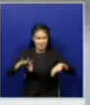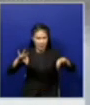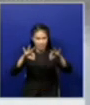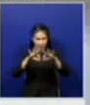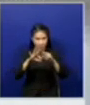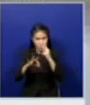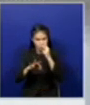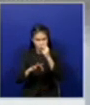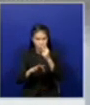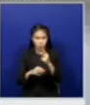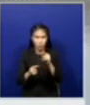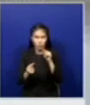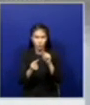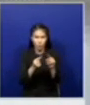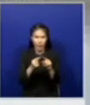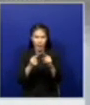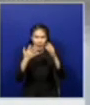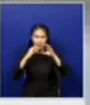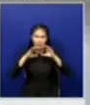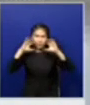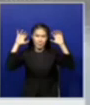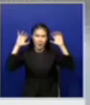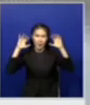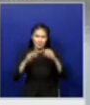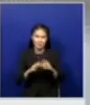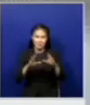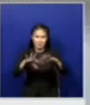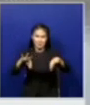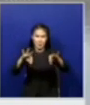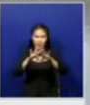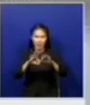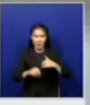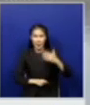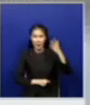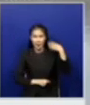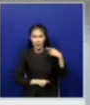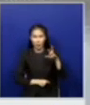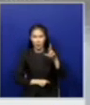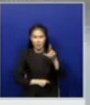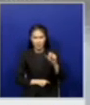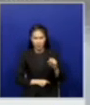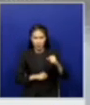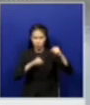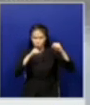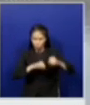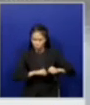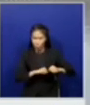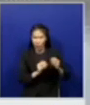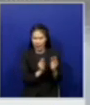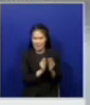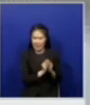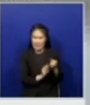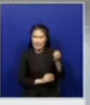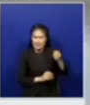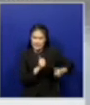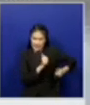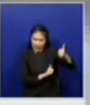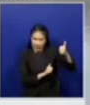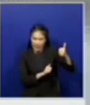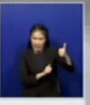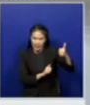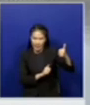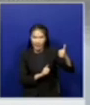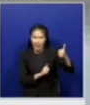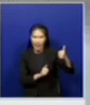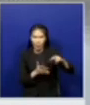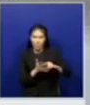าลไม่ได้ให้ความสำคัญกับมติสภาผู้แทนราษฎรซึ่งกับผมไม่ได้กล่าวหาขึ้นมาล